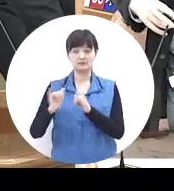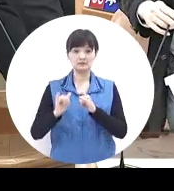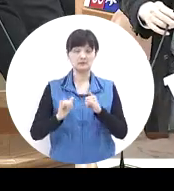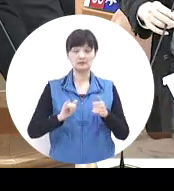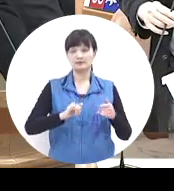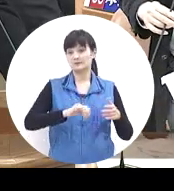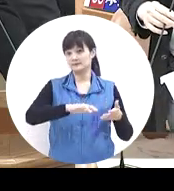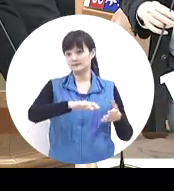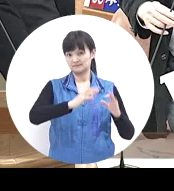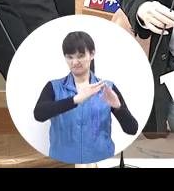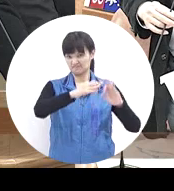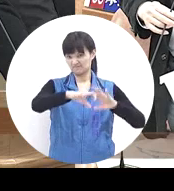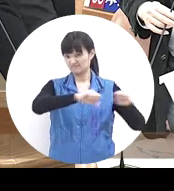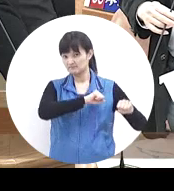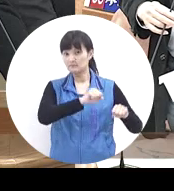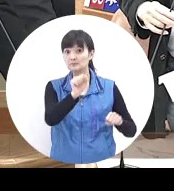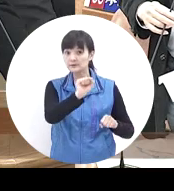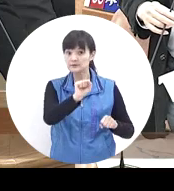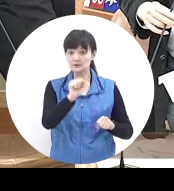不可以抢劫？